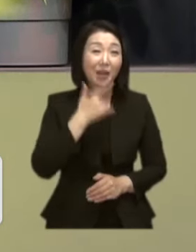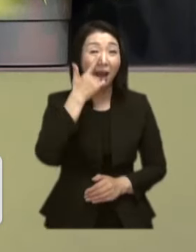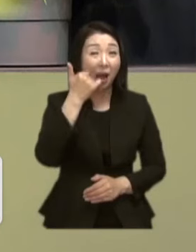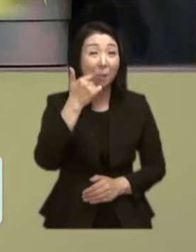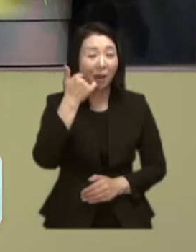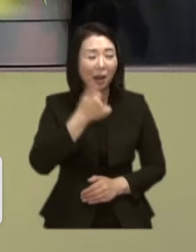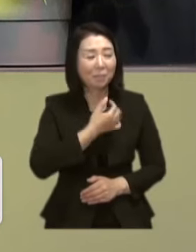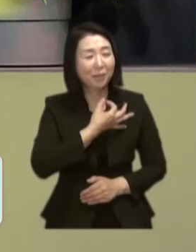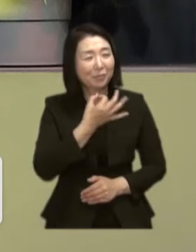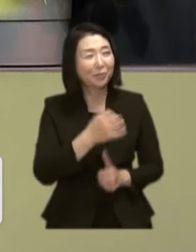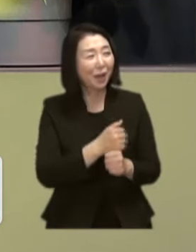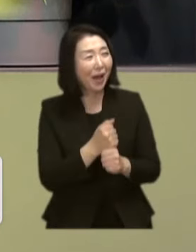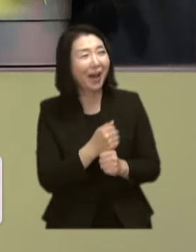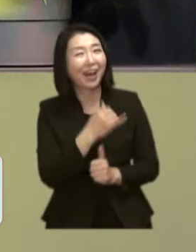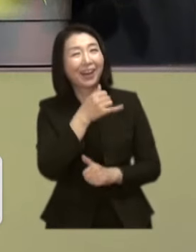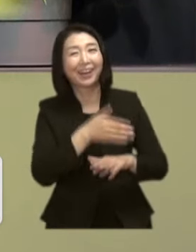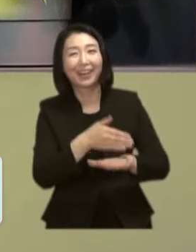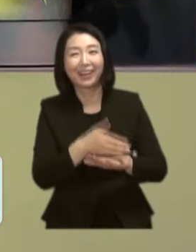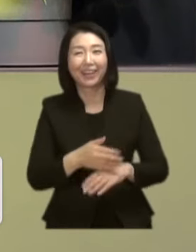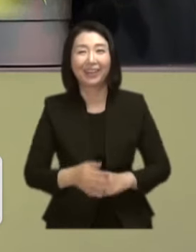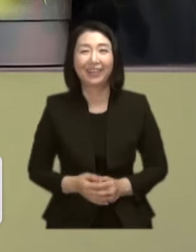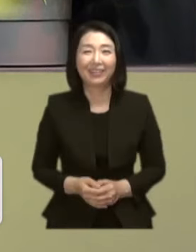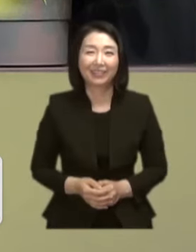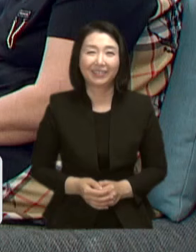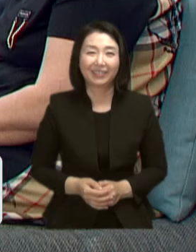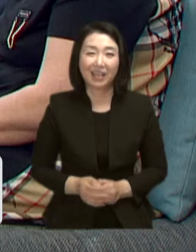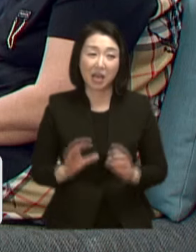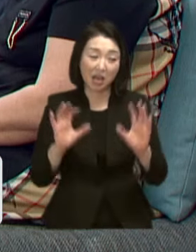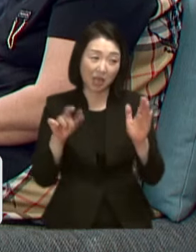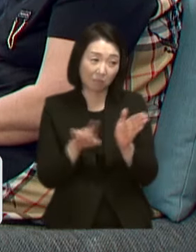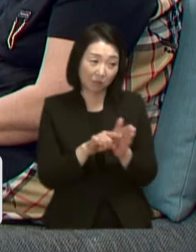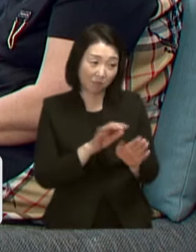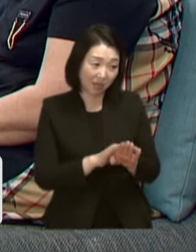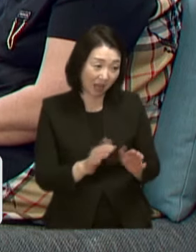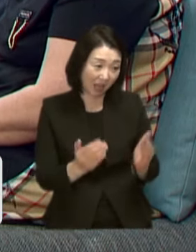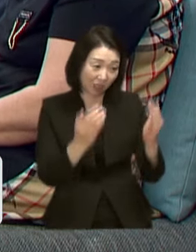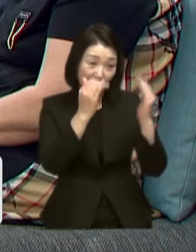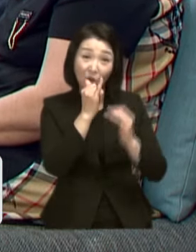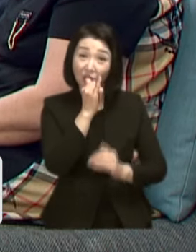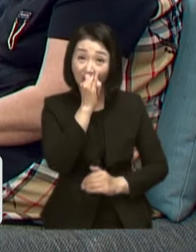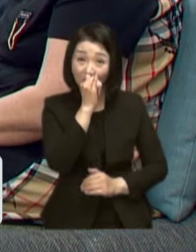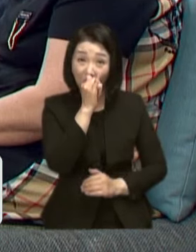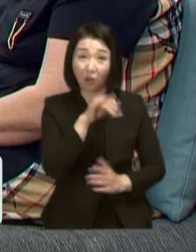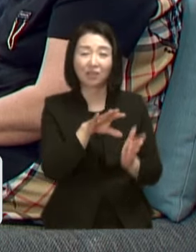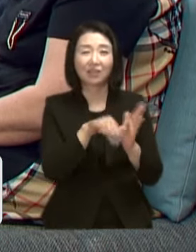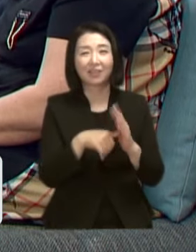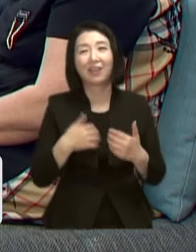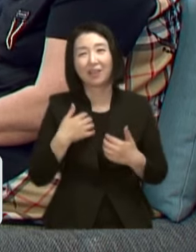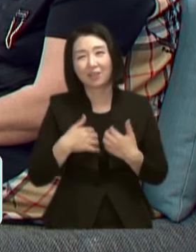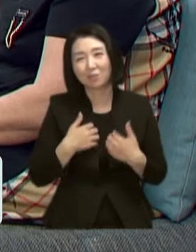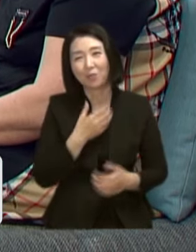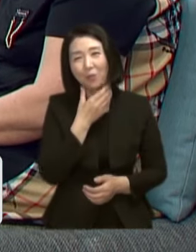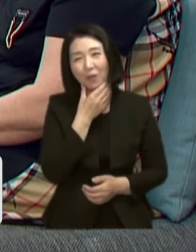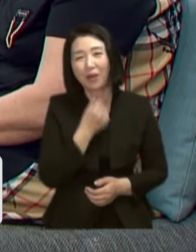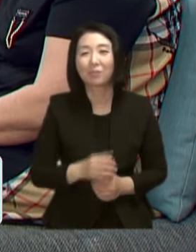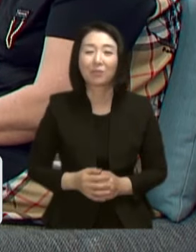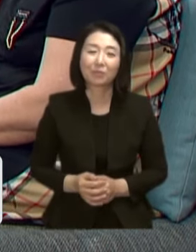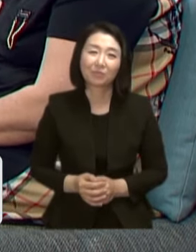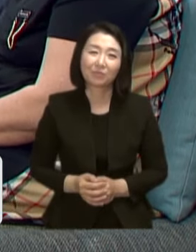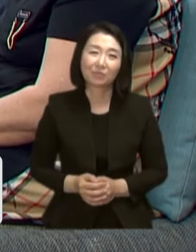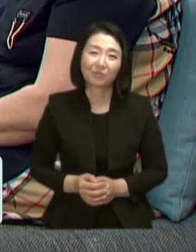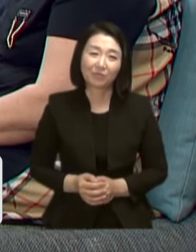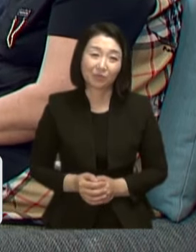아빠들 네. 매달리고 그러는 게 참 감사하고요. 또 아이들이 신앙적으로 성장해가는 모습을 보면서 너무 기쁘고 행복해요. 한마디로